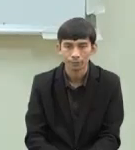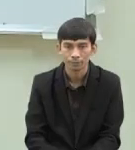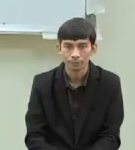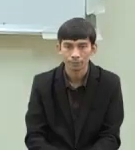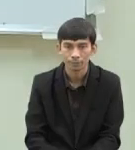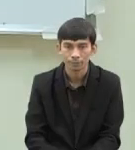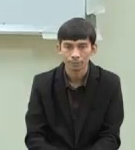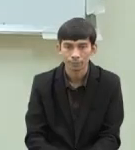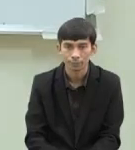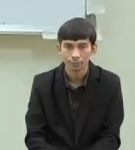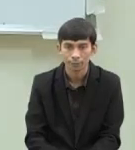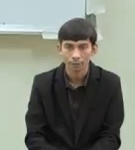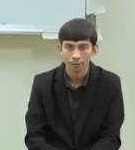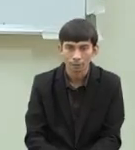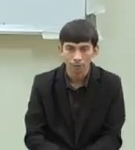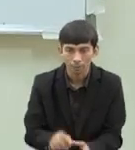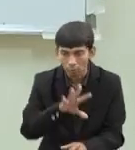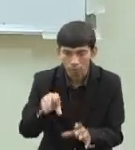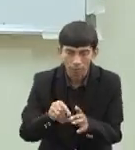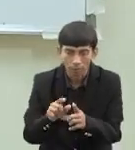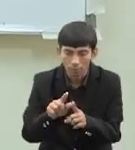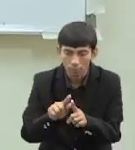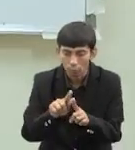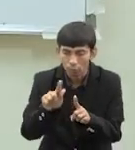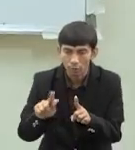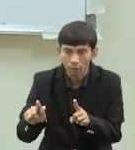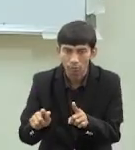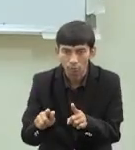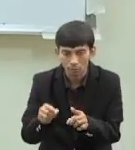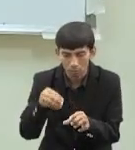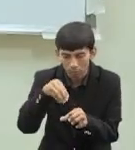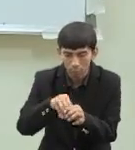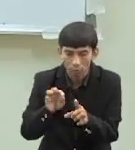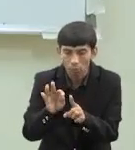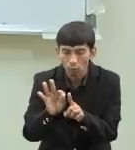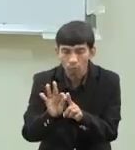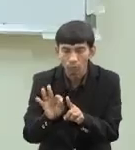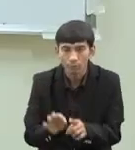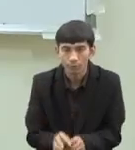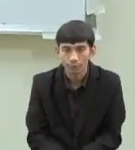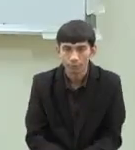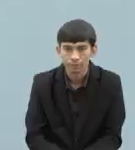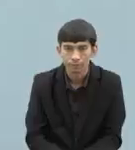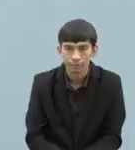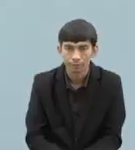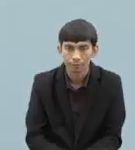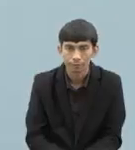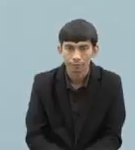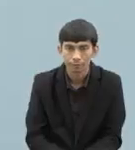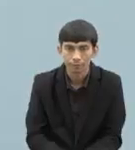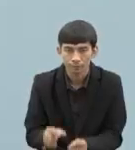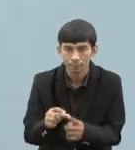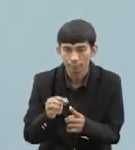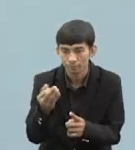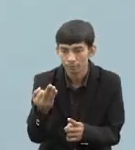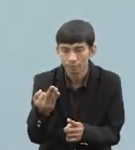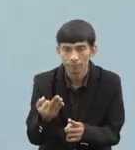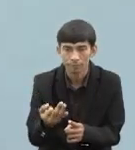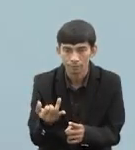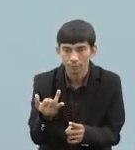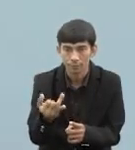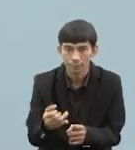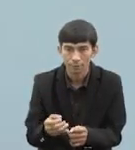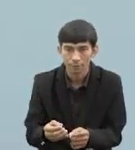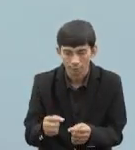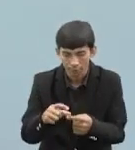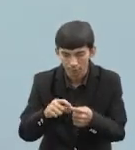bà nâng kì áo chung mùa thà chuôn khnông vẹ. Bọt bịa bàm bì. Đôi khăn nìa đi khu bà to tay mà đón.